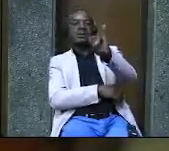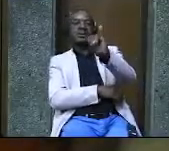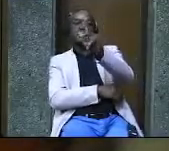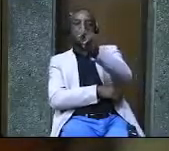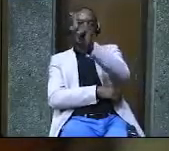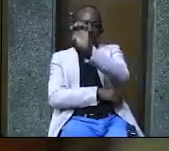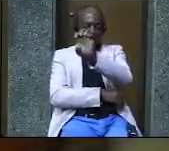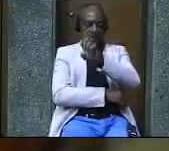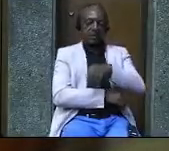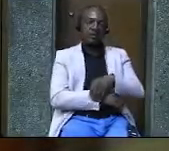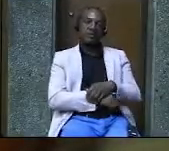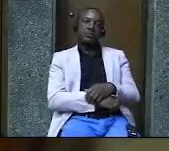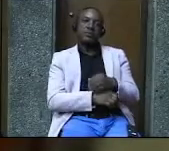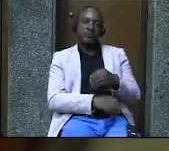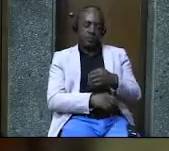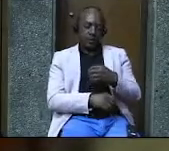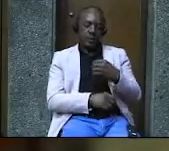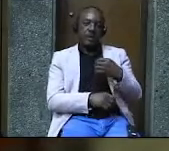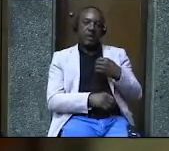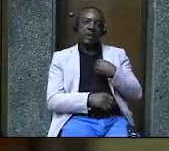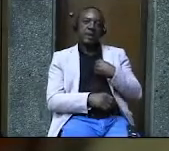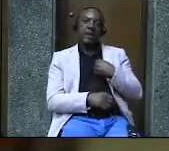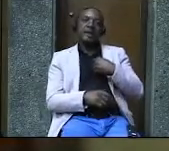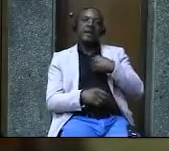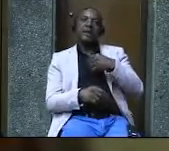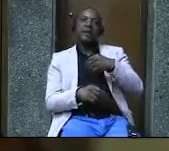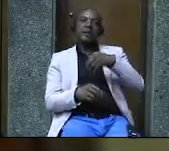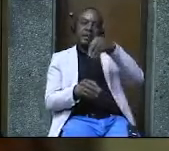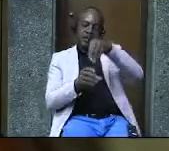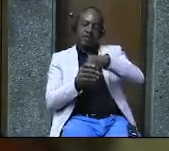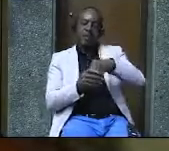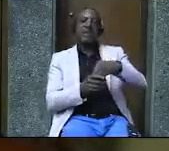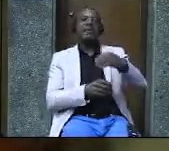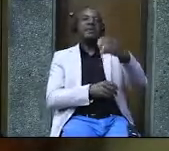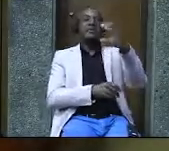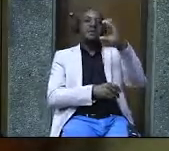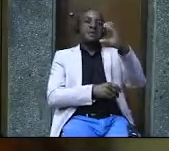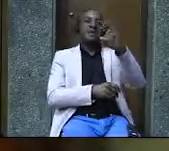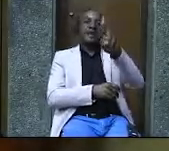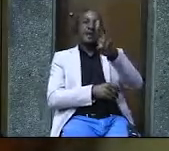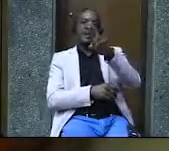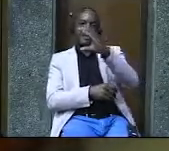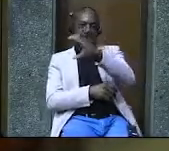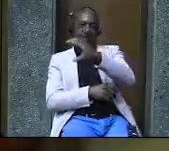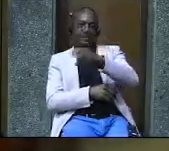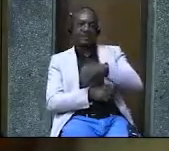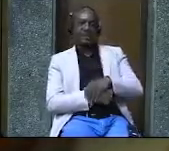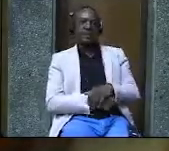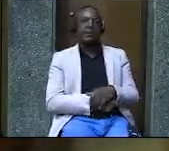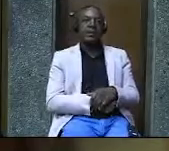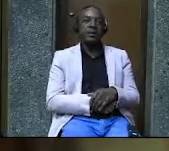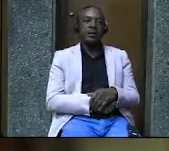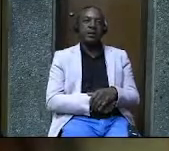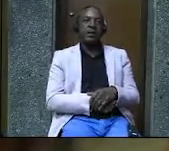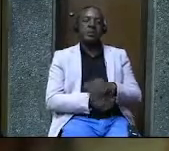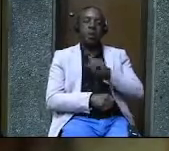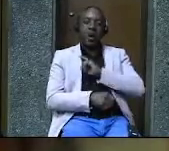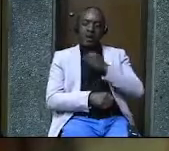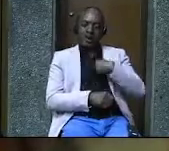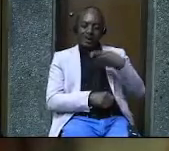ke wa CRC Community Residence Committee so esekile mona ga